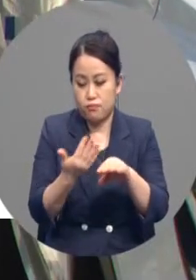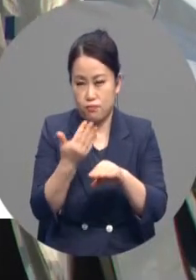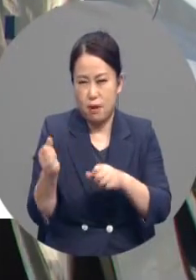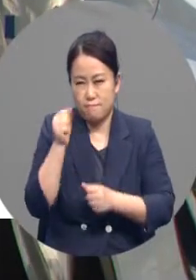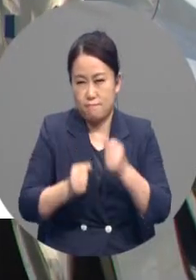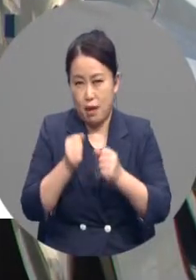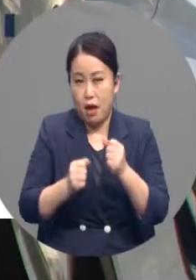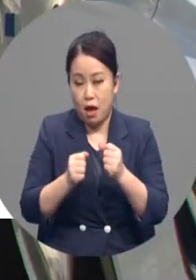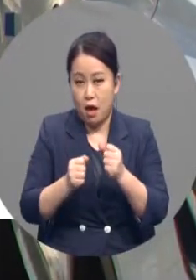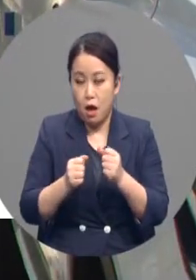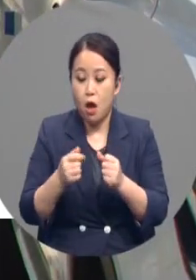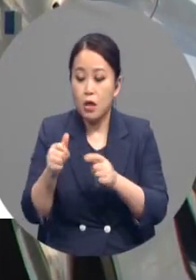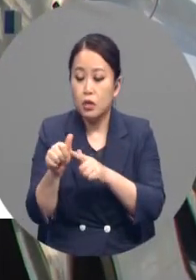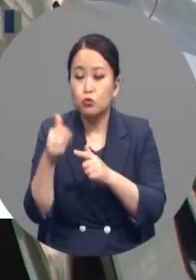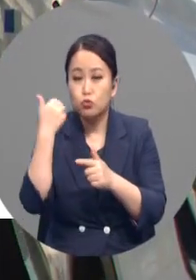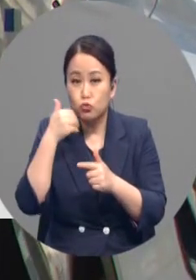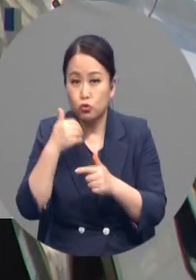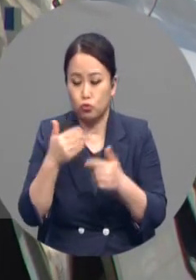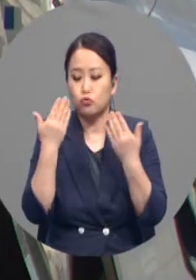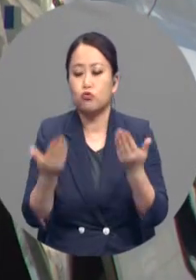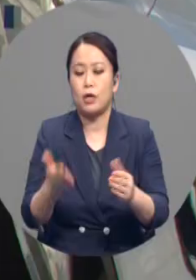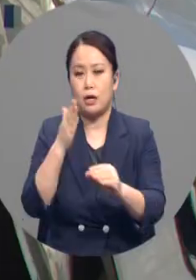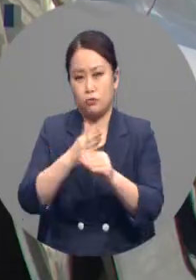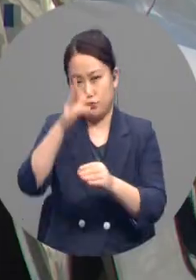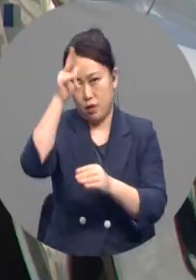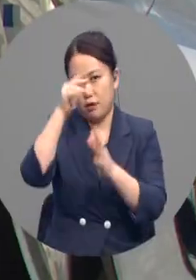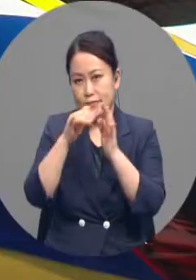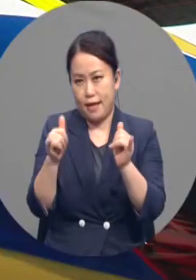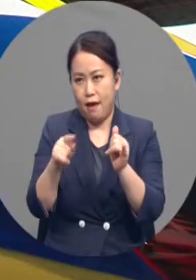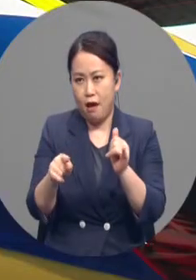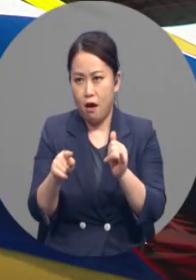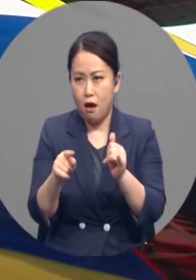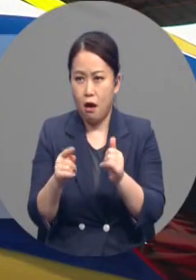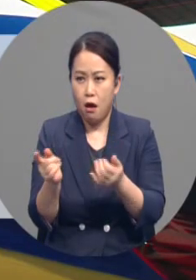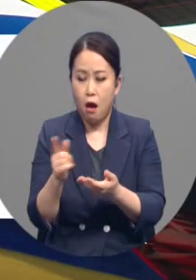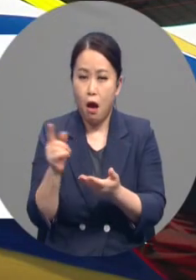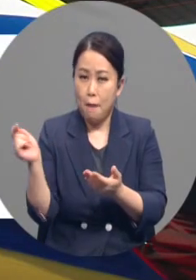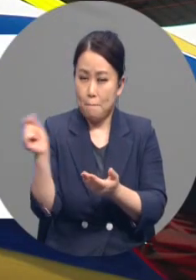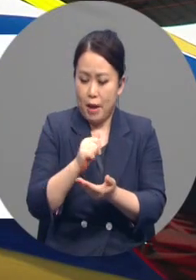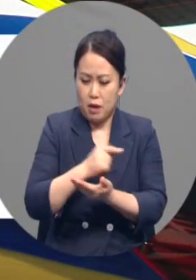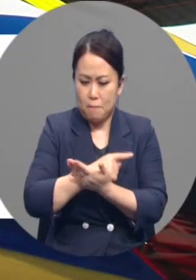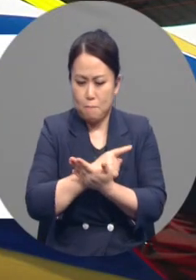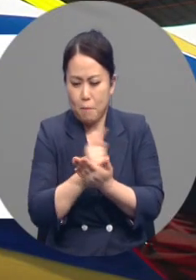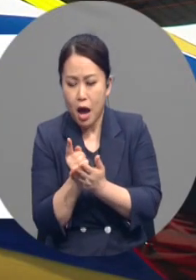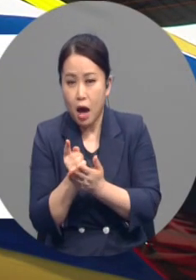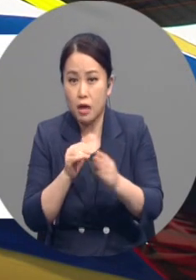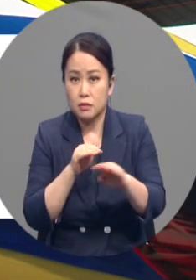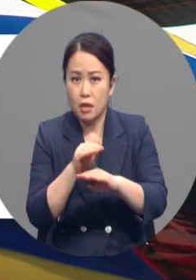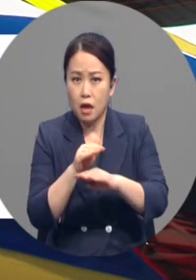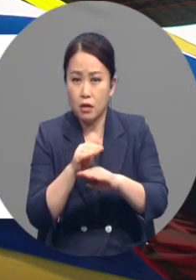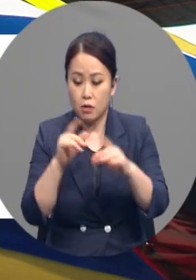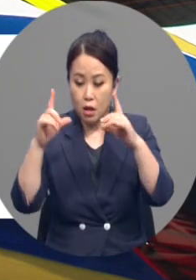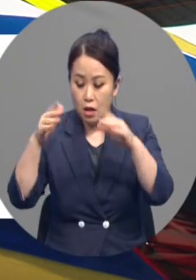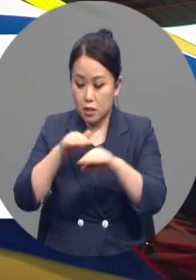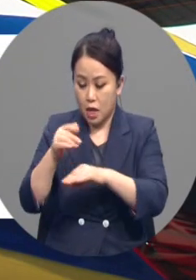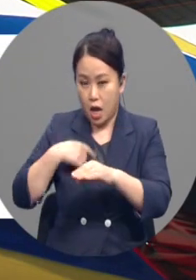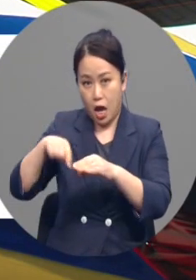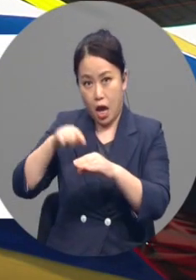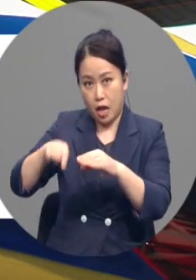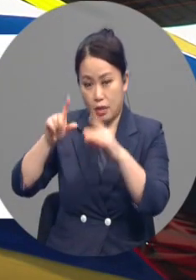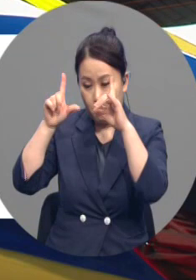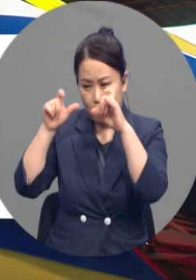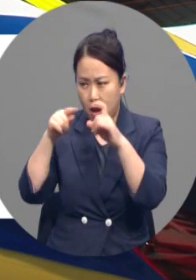운전자는 휴가 중이었던 경찰이 얻습니다 굉장히 빠른 속도로 침 주행하는 차량의 룸미러로 확인 되더라구요